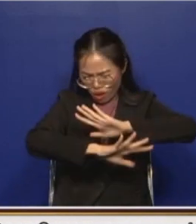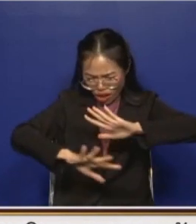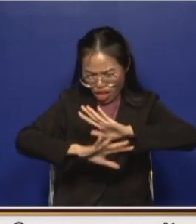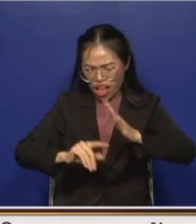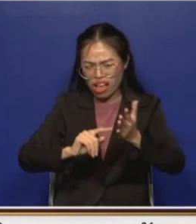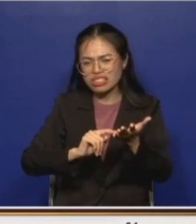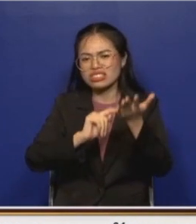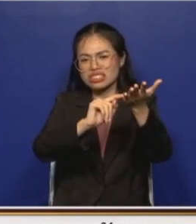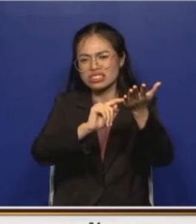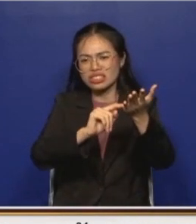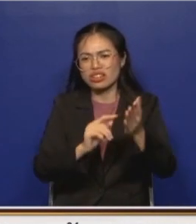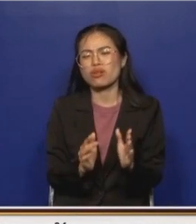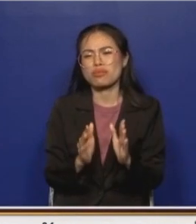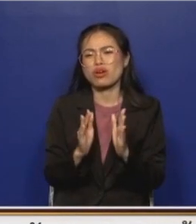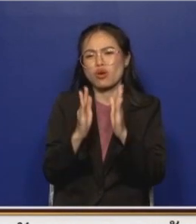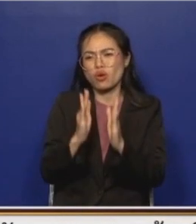เนี่ยครับ